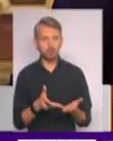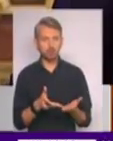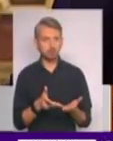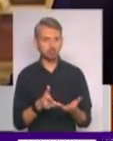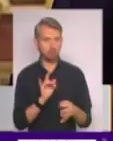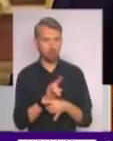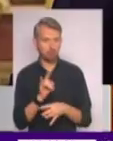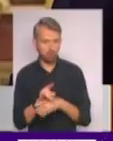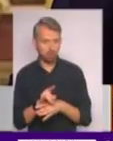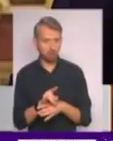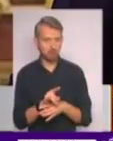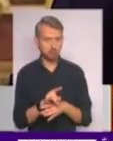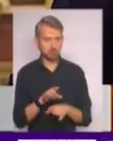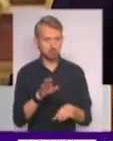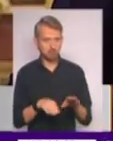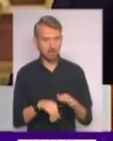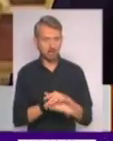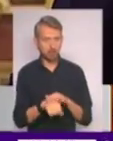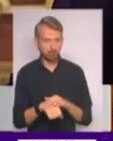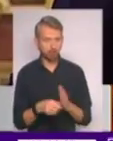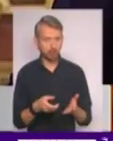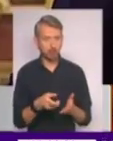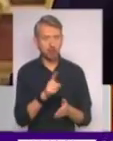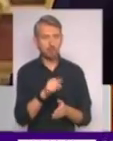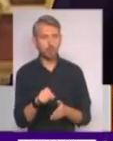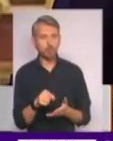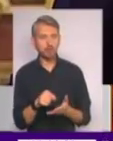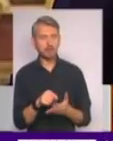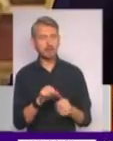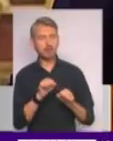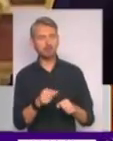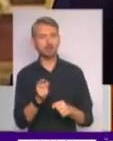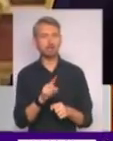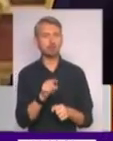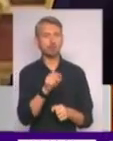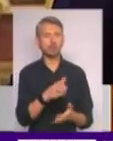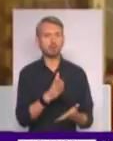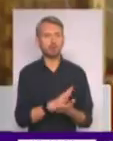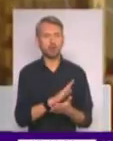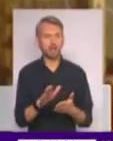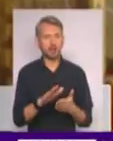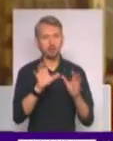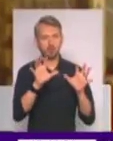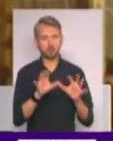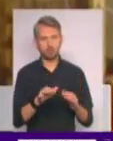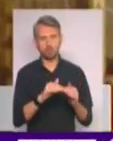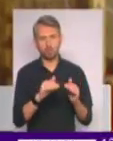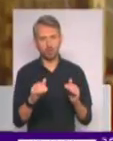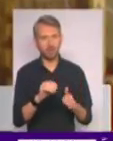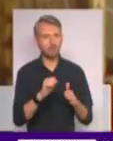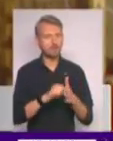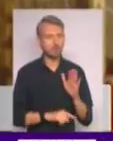моменти, на обман і крадіжку, вони захищені тим, що вони перебувають в неправовому полі від